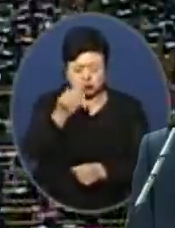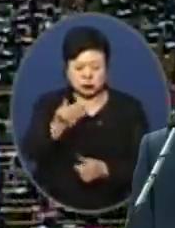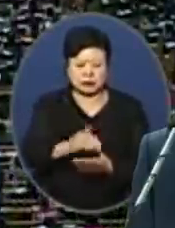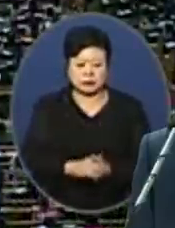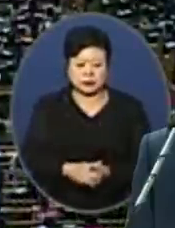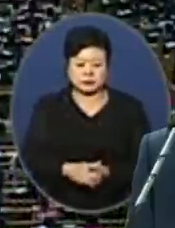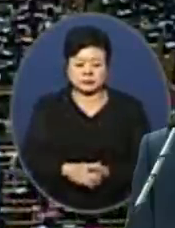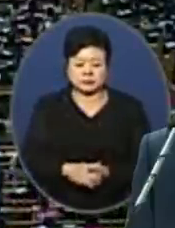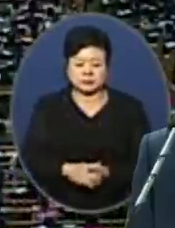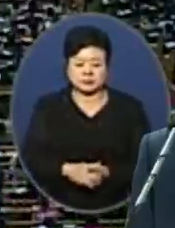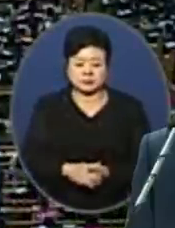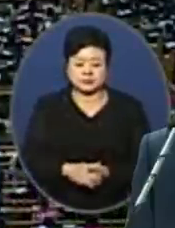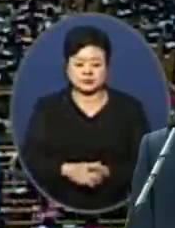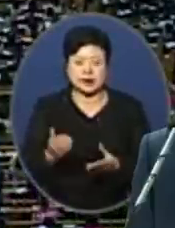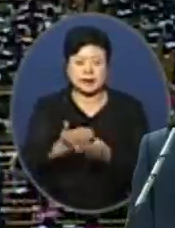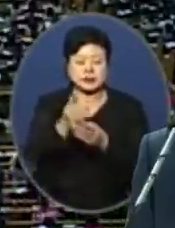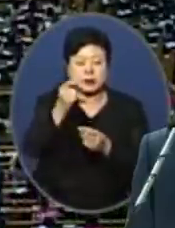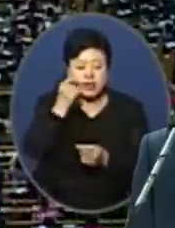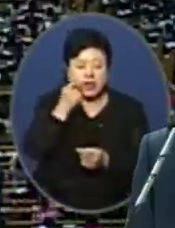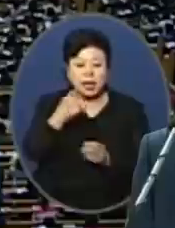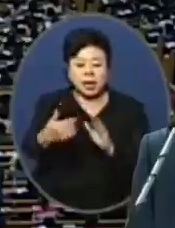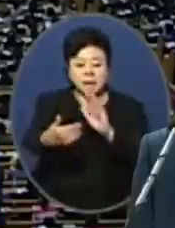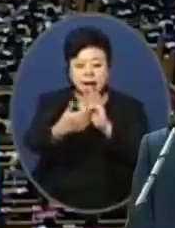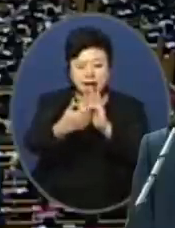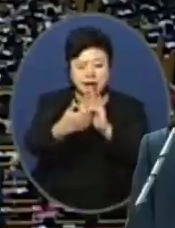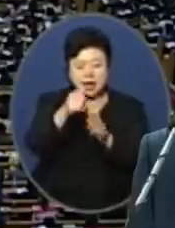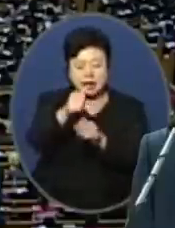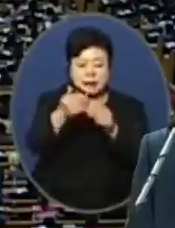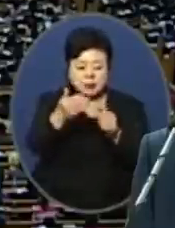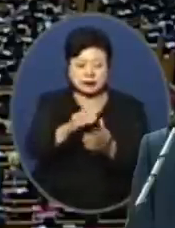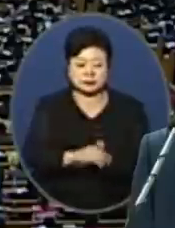것입니다. 그런데 하나님께서